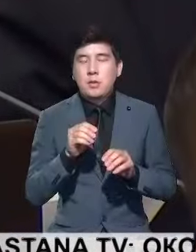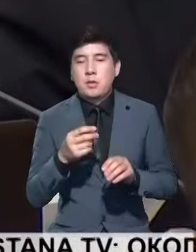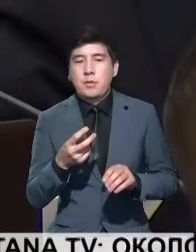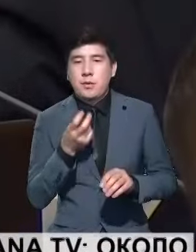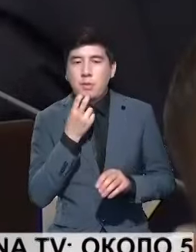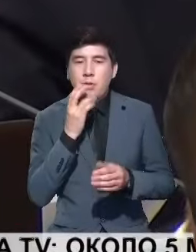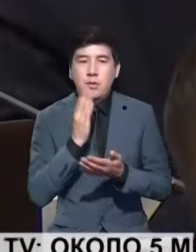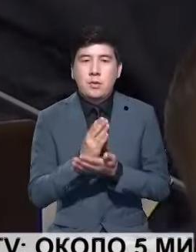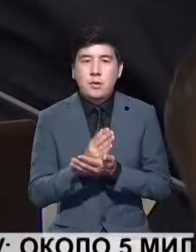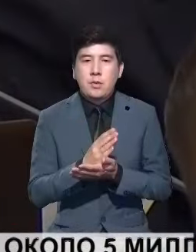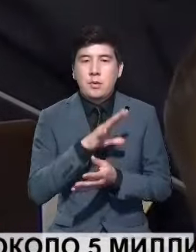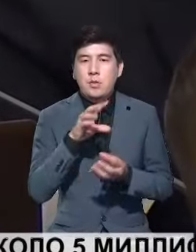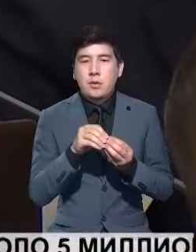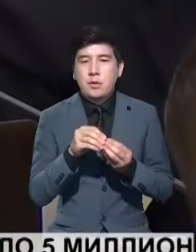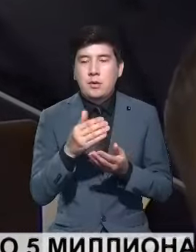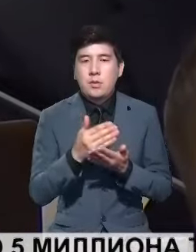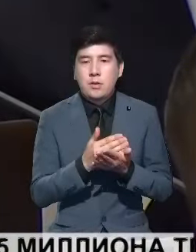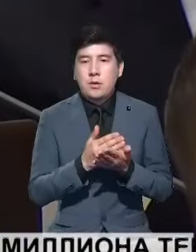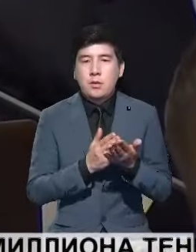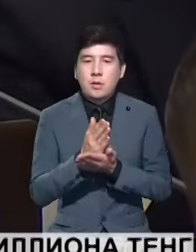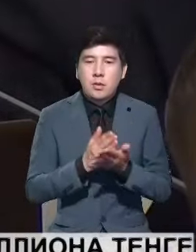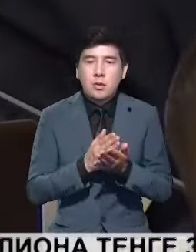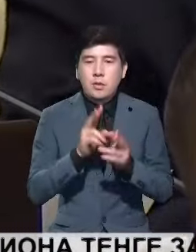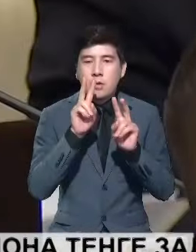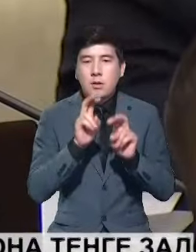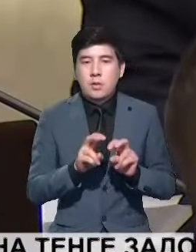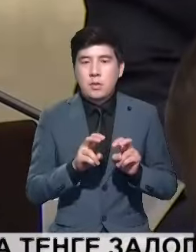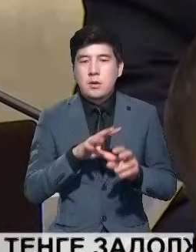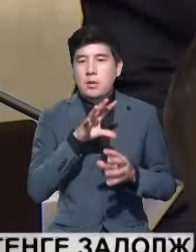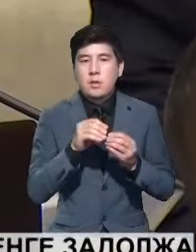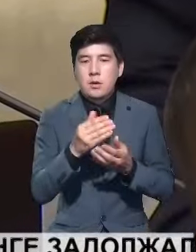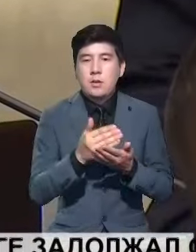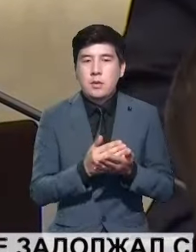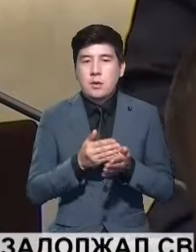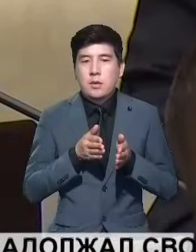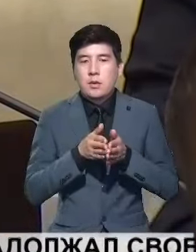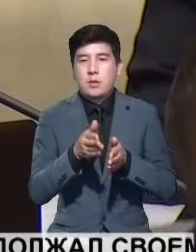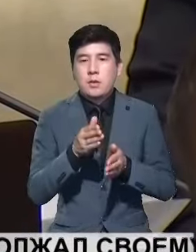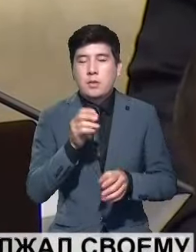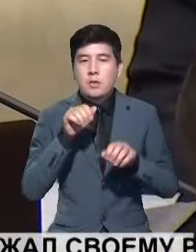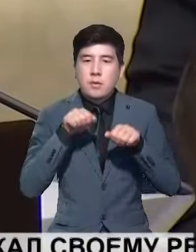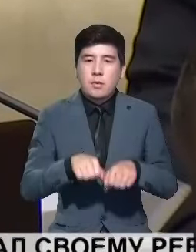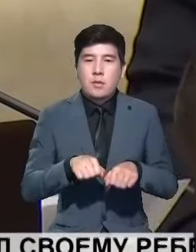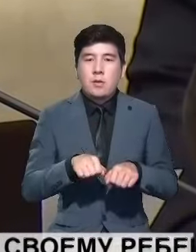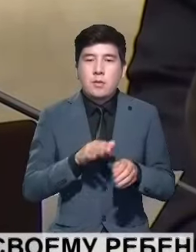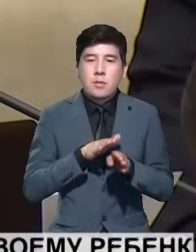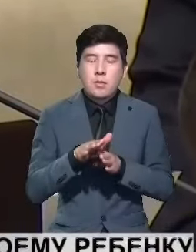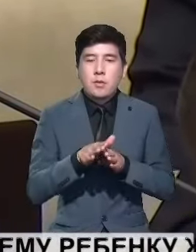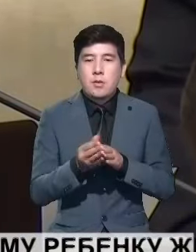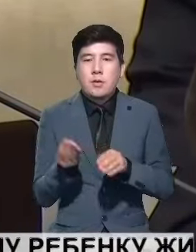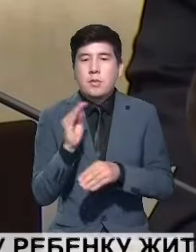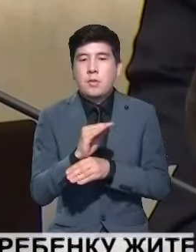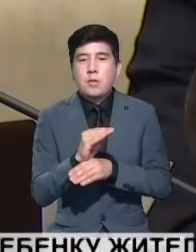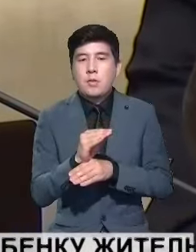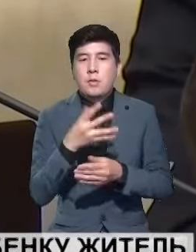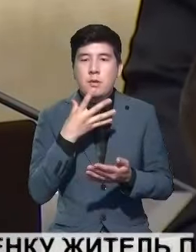этом противоречия очевидны. В этой позиции просматривается беспринципность и непоследовательность правительства. Пополнить бюджет Кабмин, по нашим